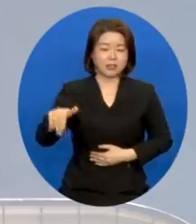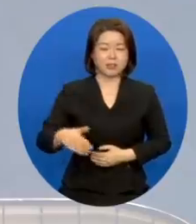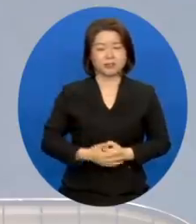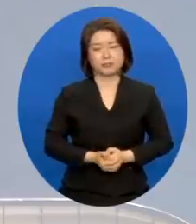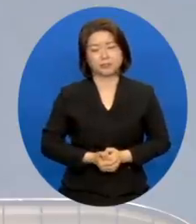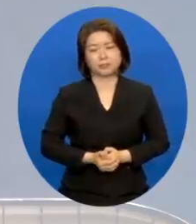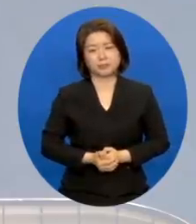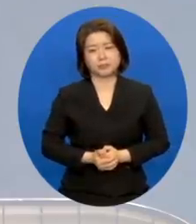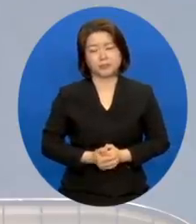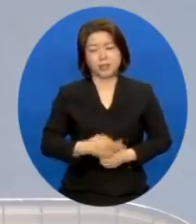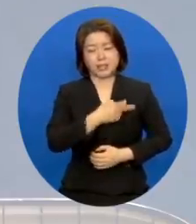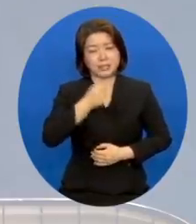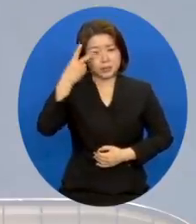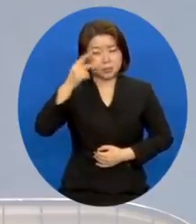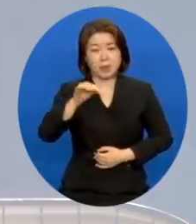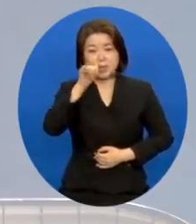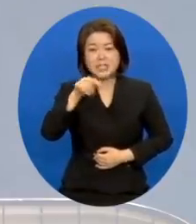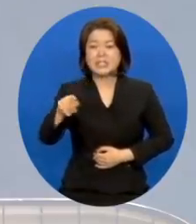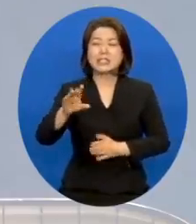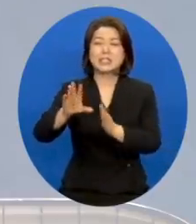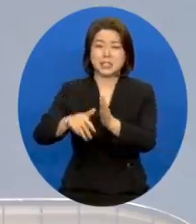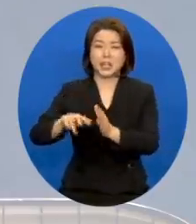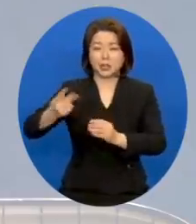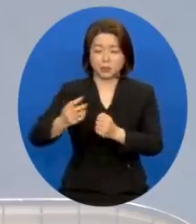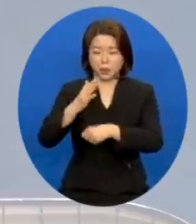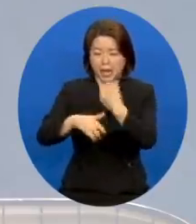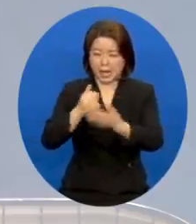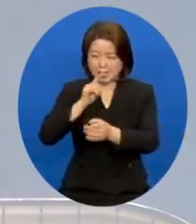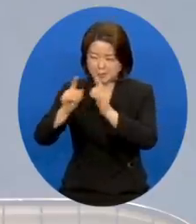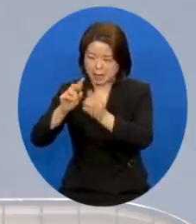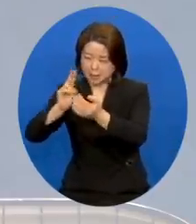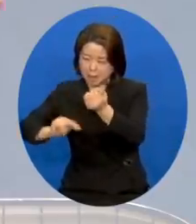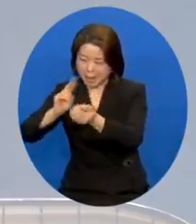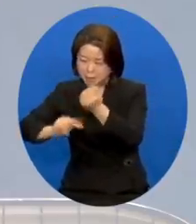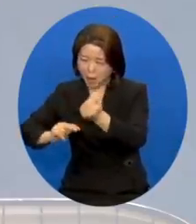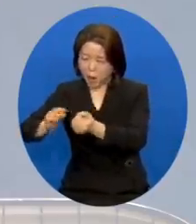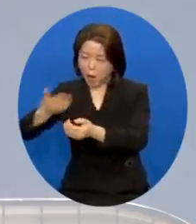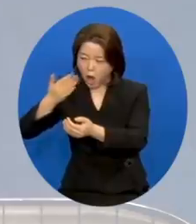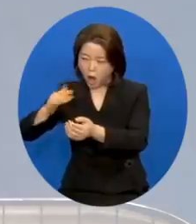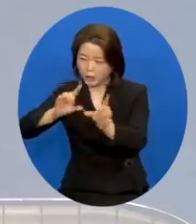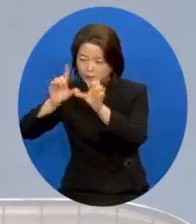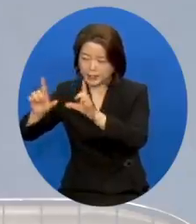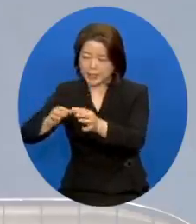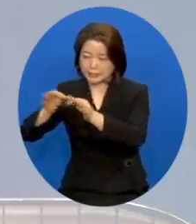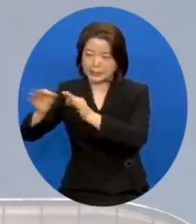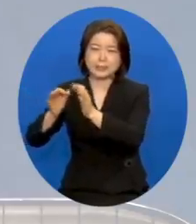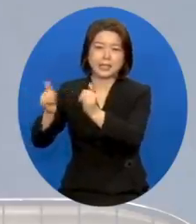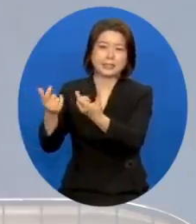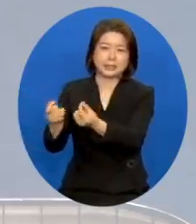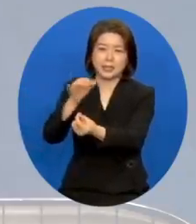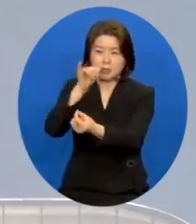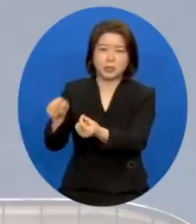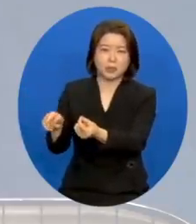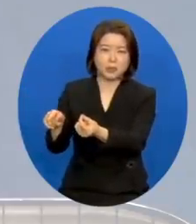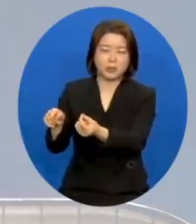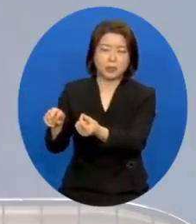사도 바울이 있는 그때 당시도 하나님의 말씀을 팔아 먹고 살아가는 장사 꿈같은 일들이 있었다